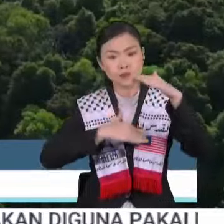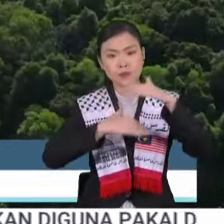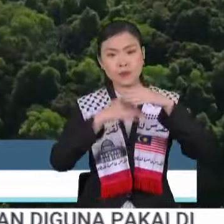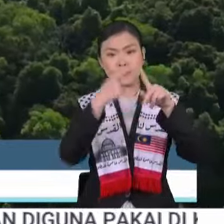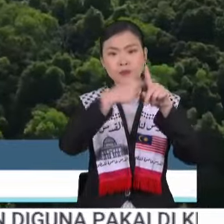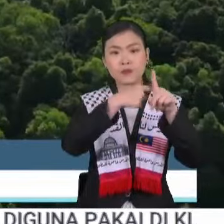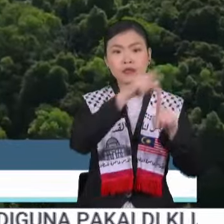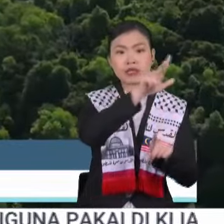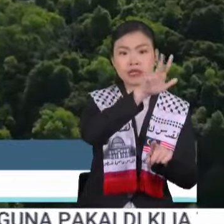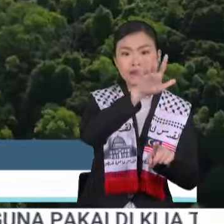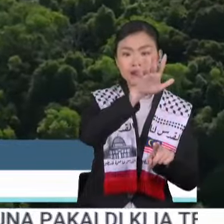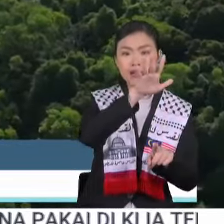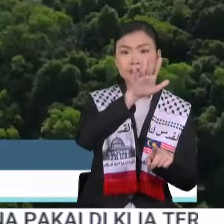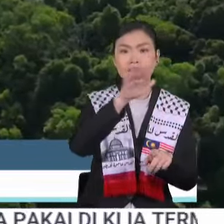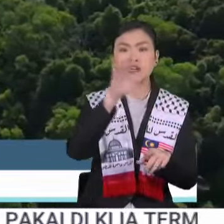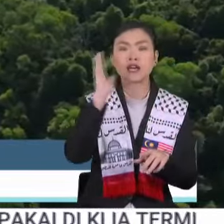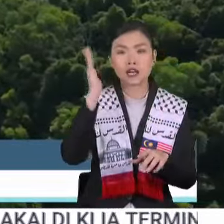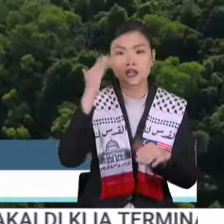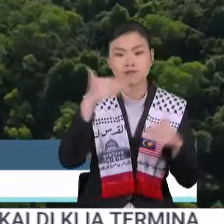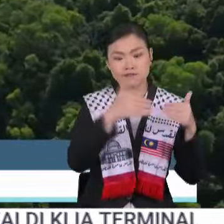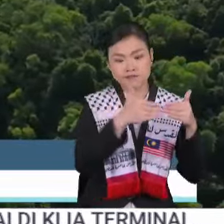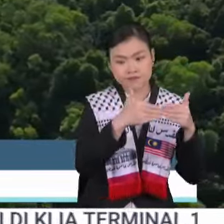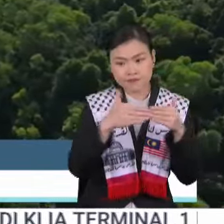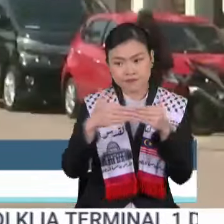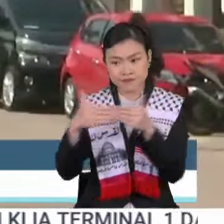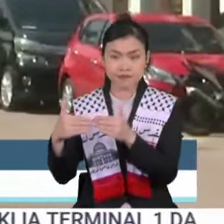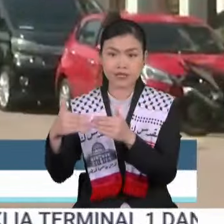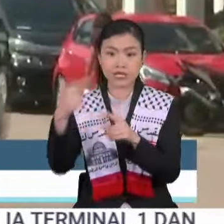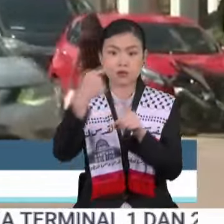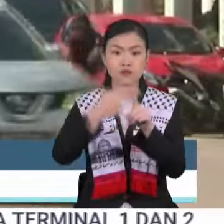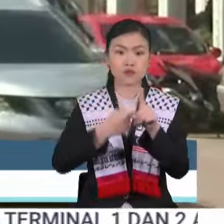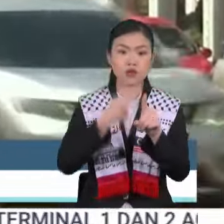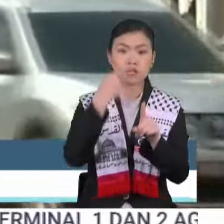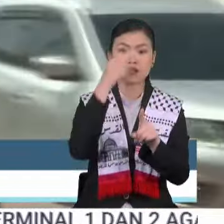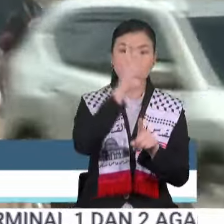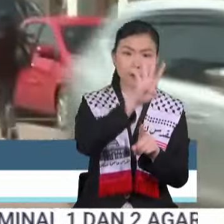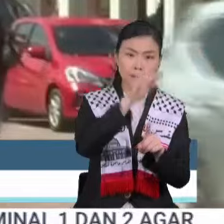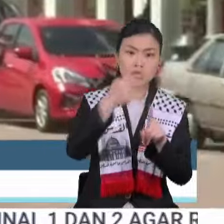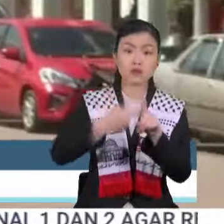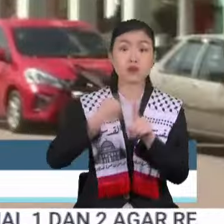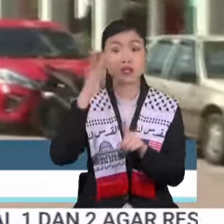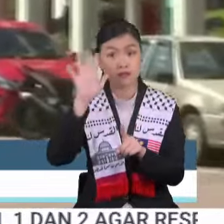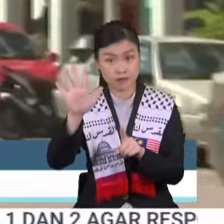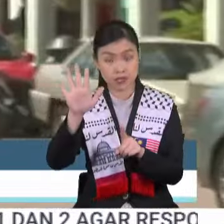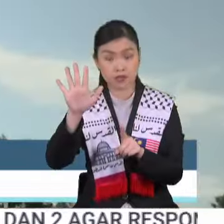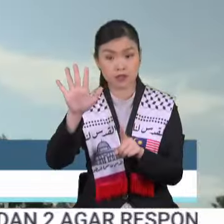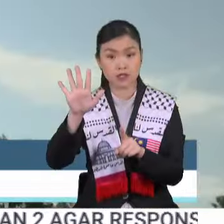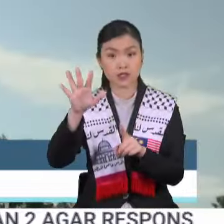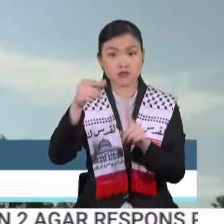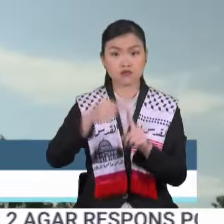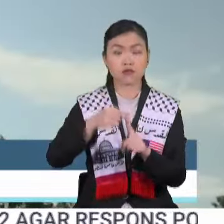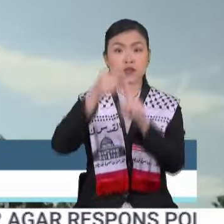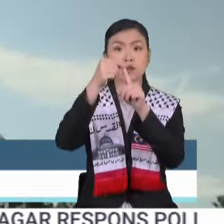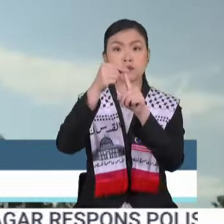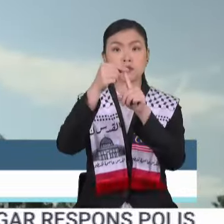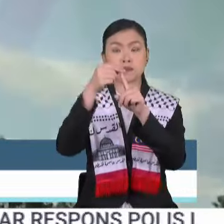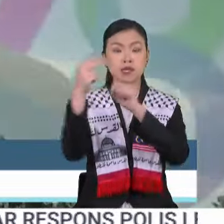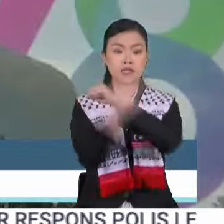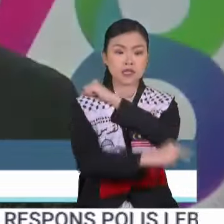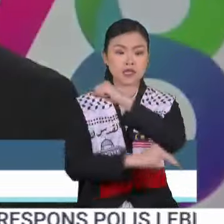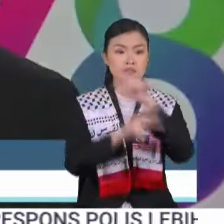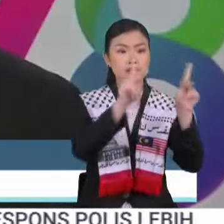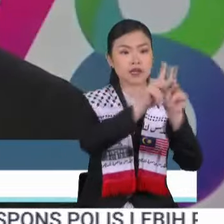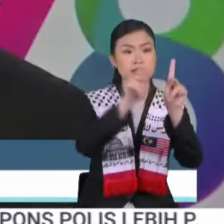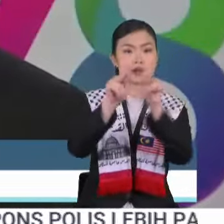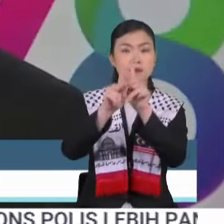ni akan terus berlaku pada bulan Mei, pada April dan Mei, terutamanya di negeri-negeri di